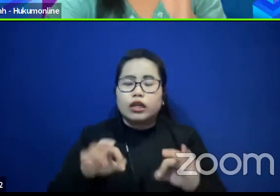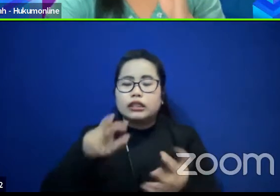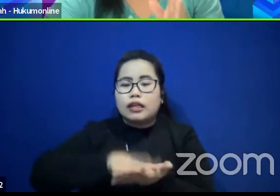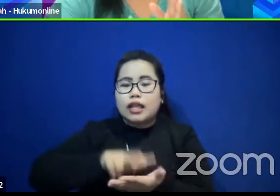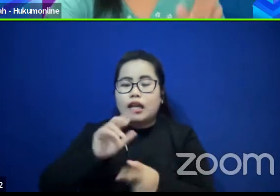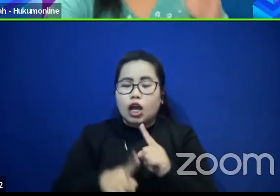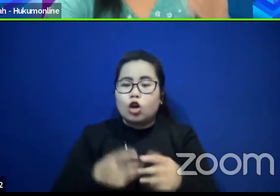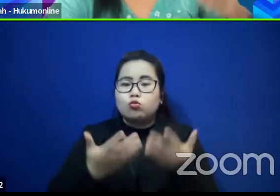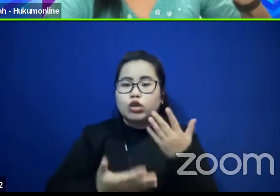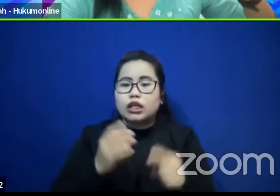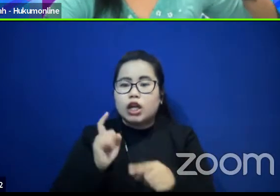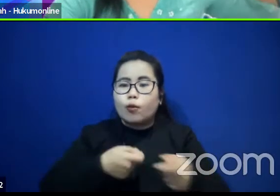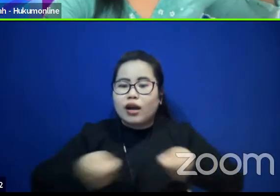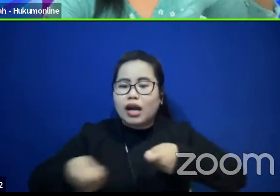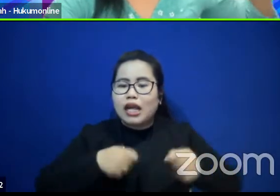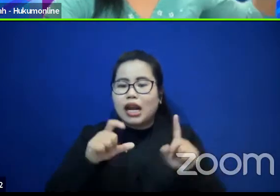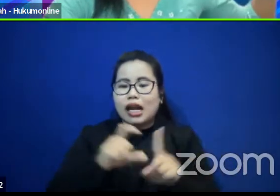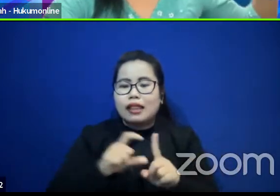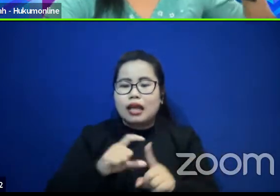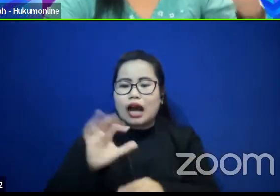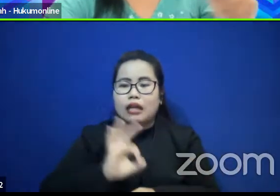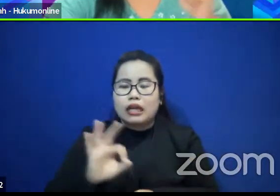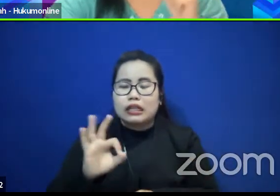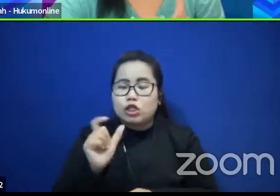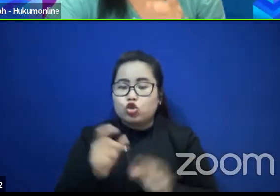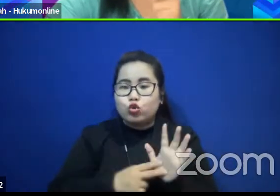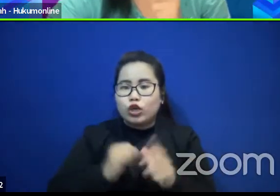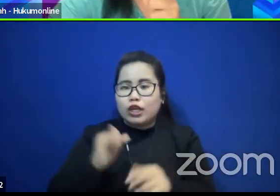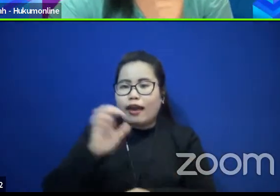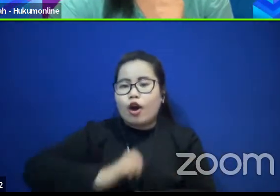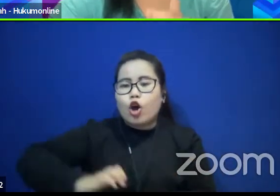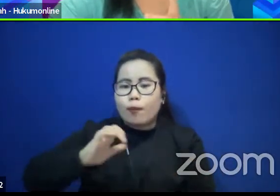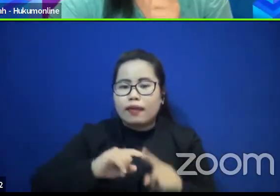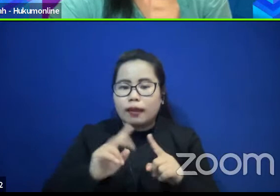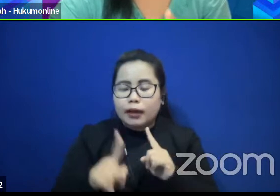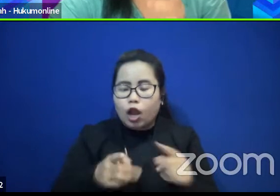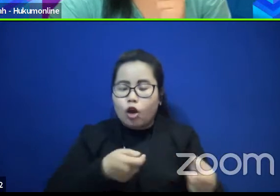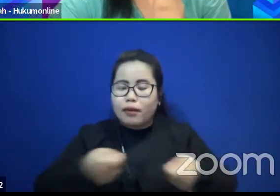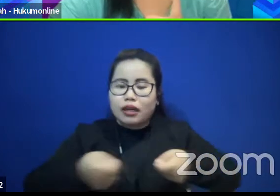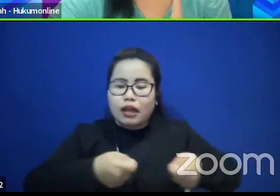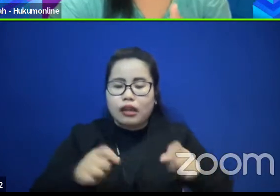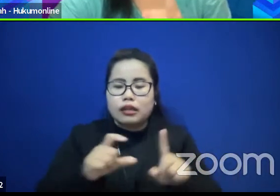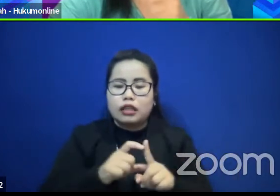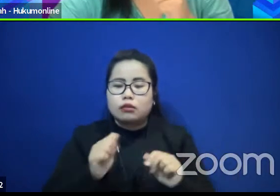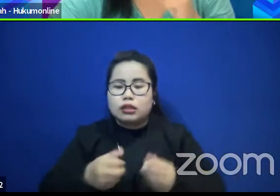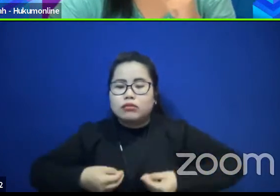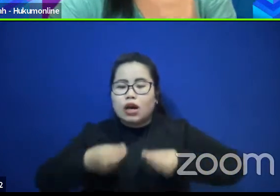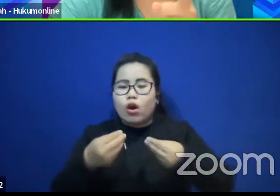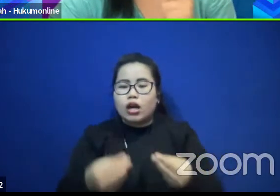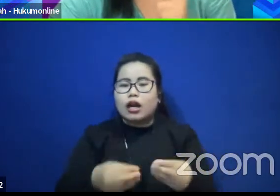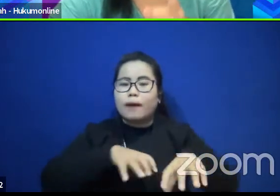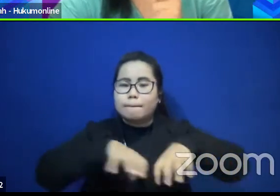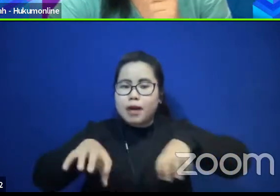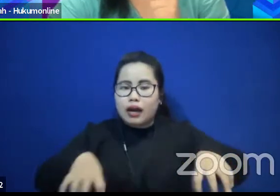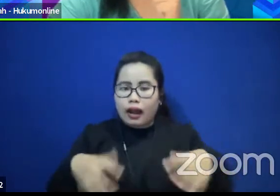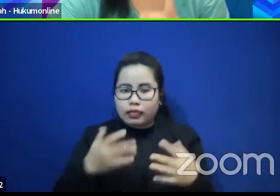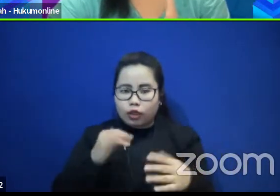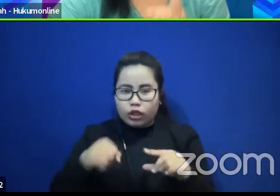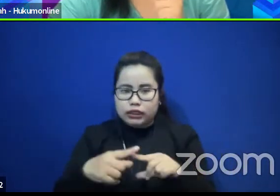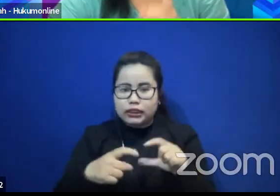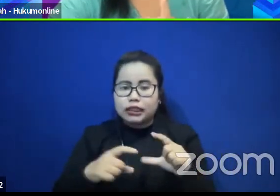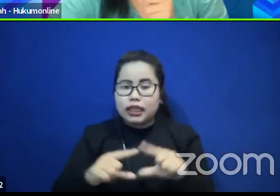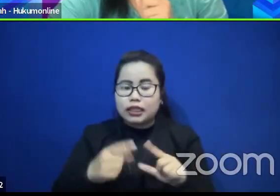pengendali pengendali data tidak berada di Uni Eropa tetapi selama pengendali data menawarkan barang atau jasa kepada